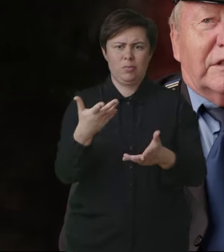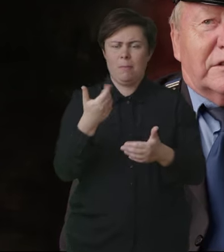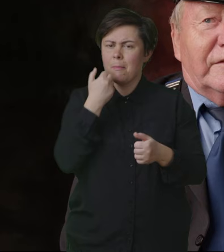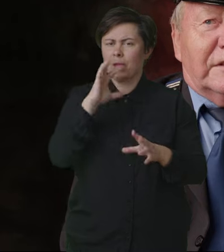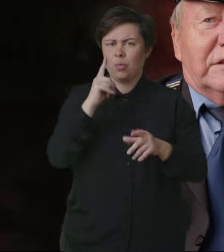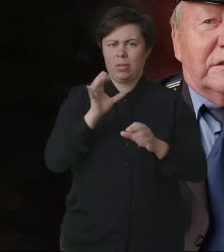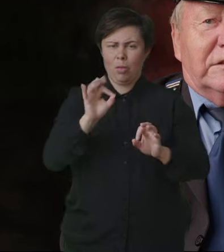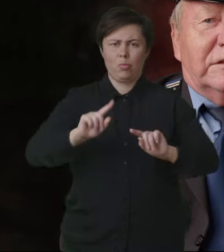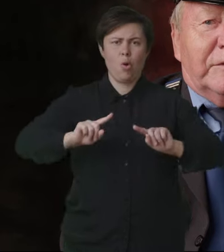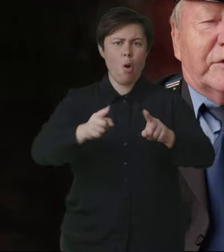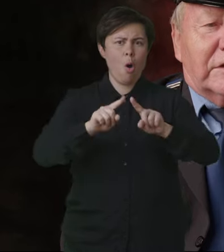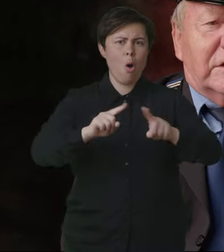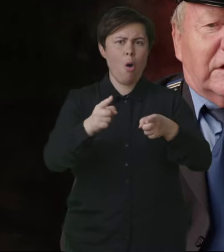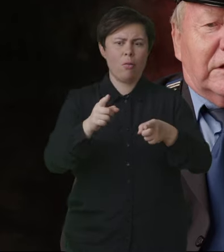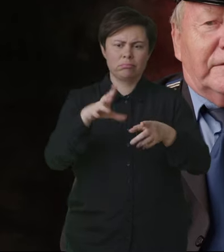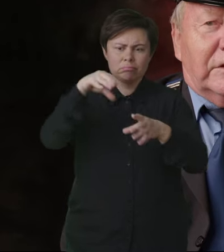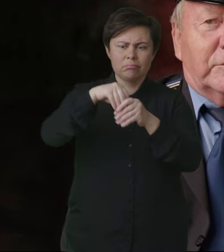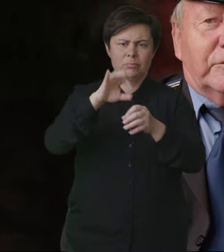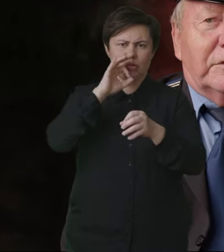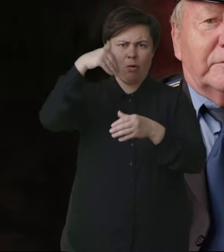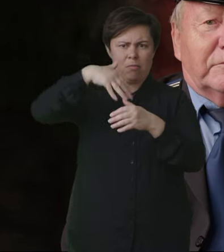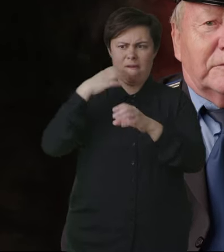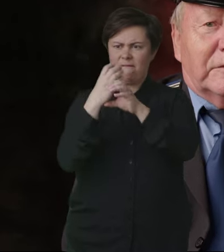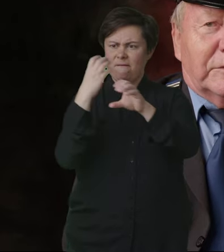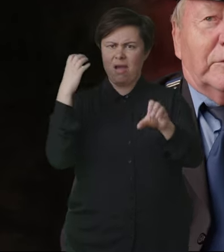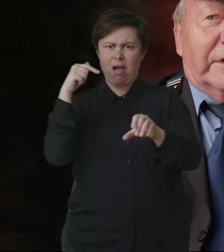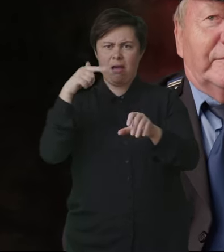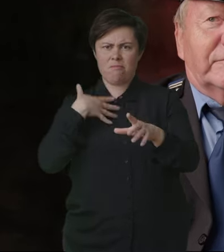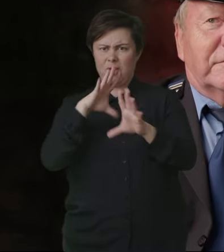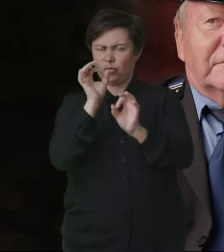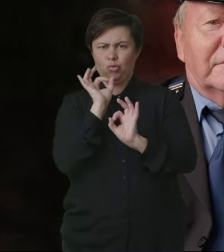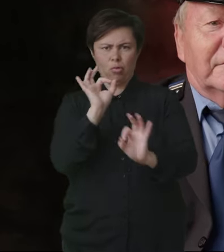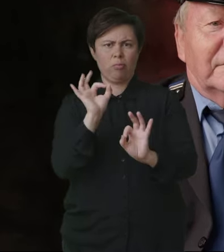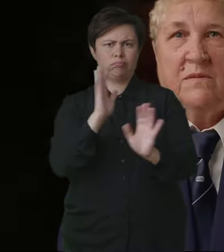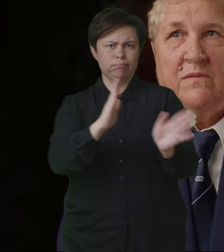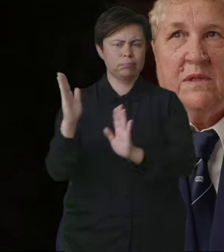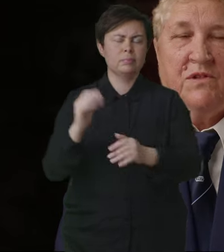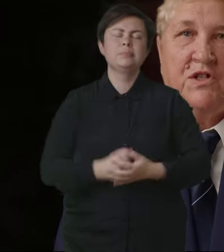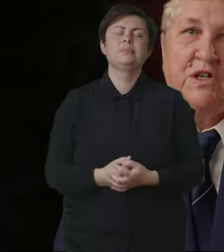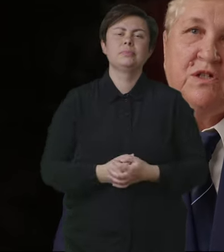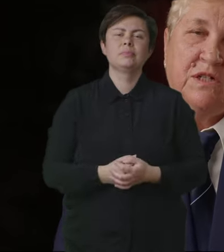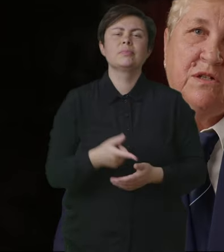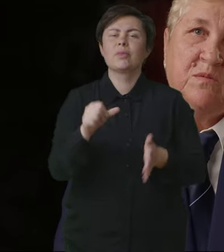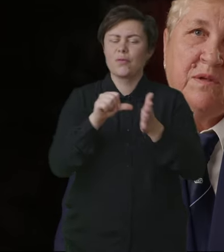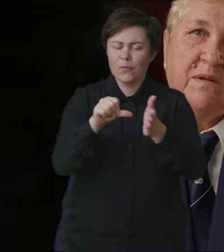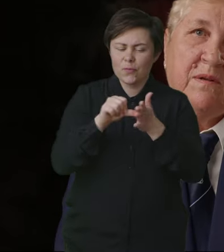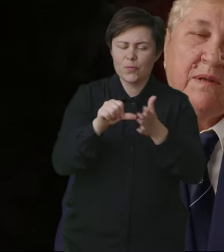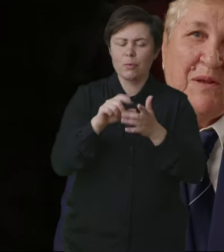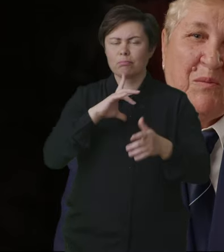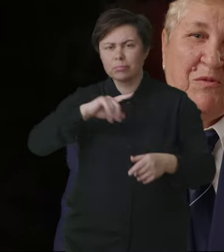ładnie zorganizowane i wyposażenie takiego wagonu było dobre. A wycieczki też